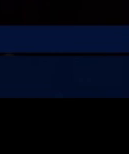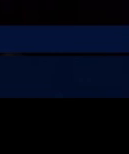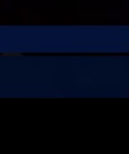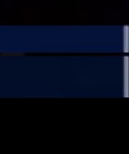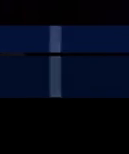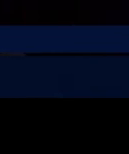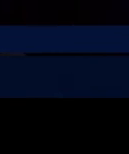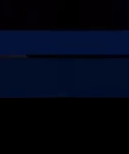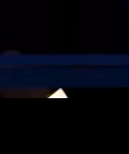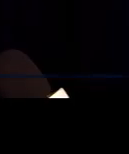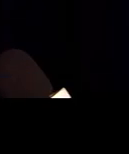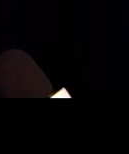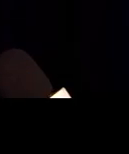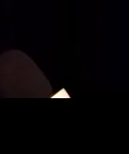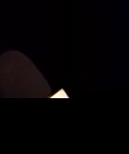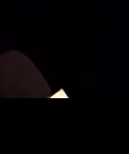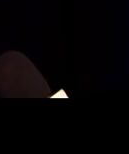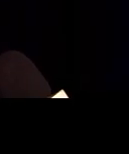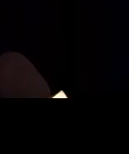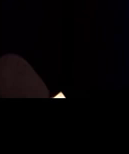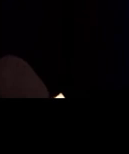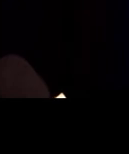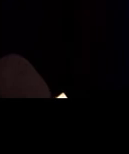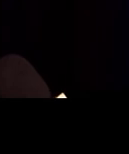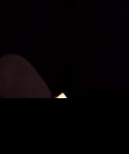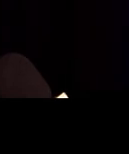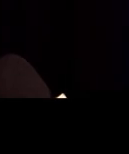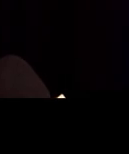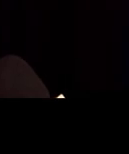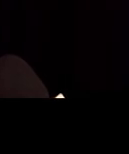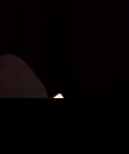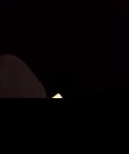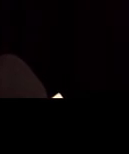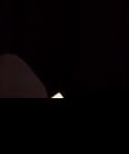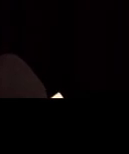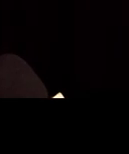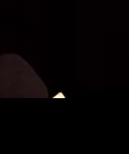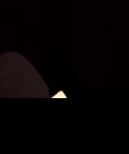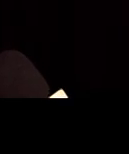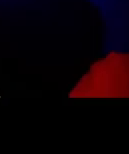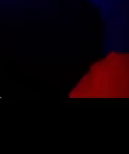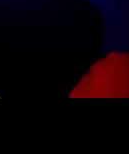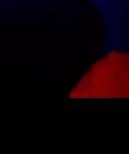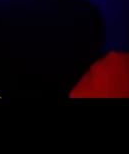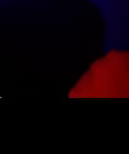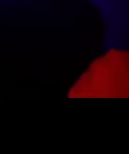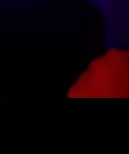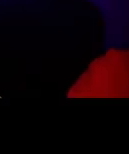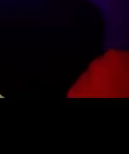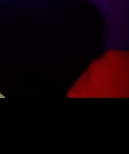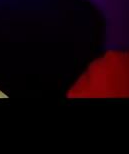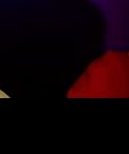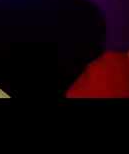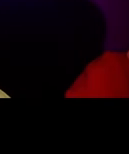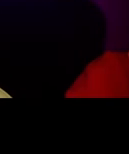існування нової сценічної площадки стане традиційно вшанування пам'яті таких видатних акторів, як Алла Квасенко. Василь Неволов